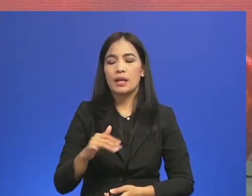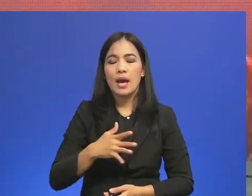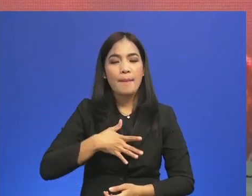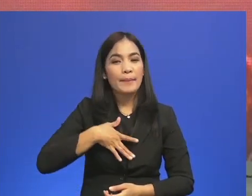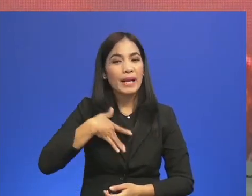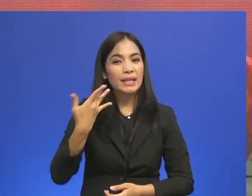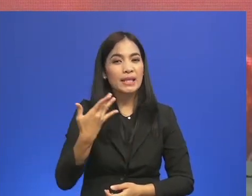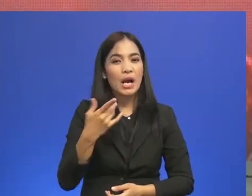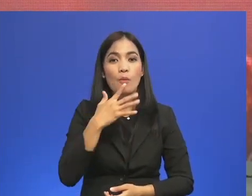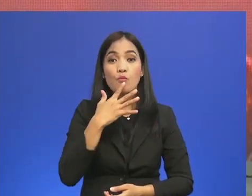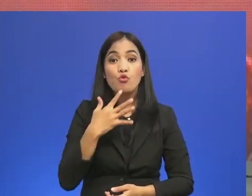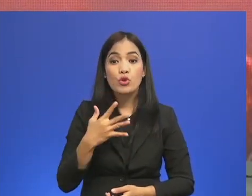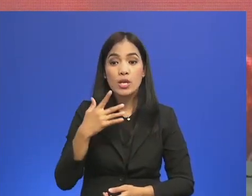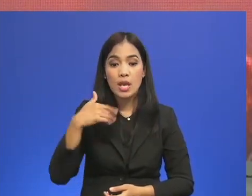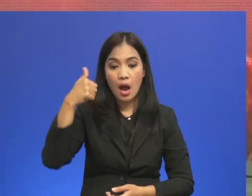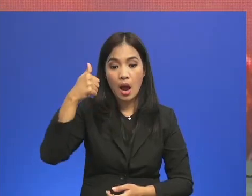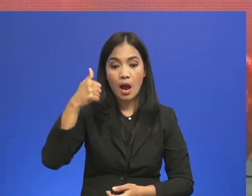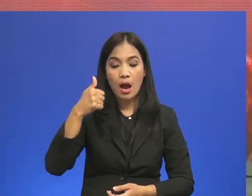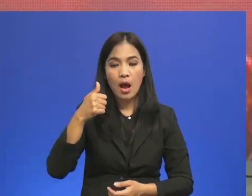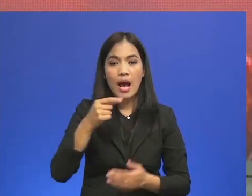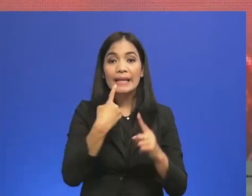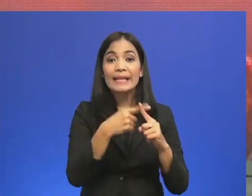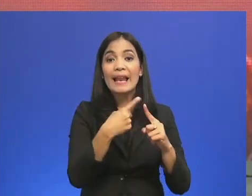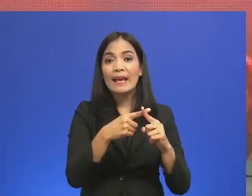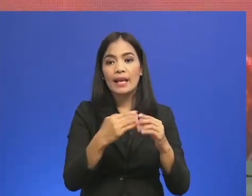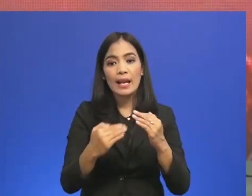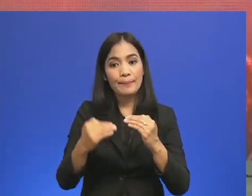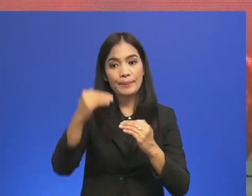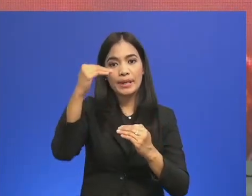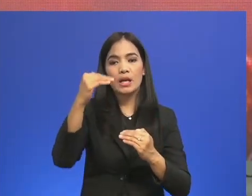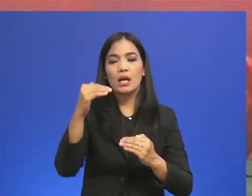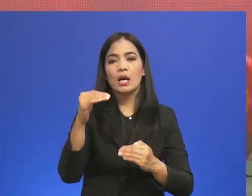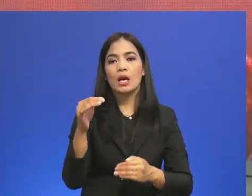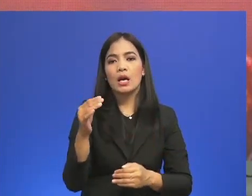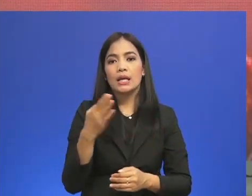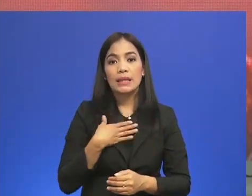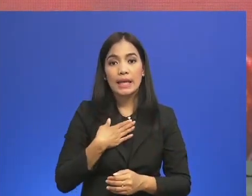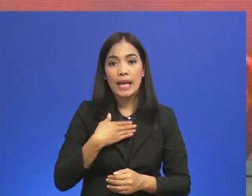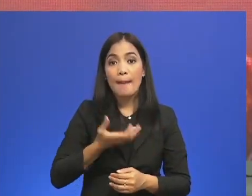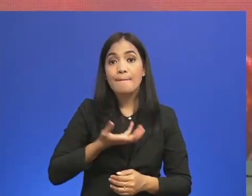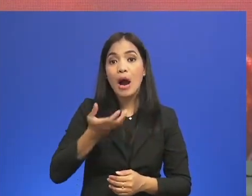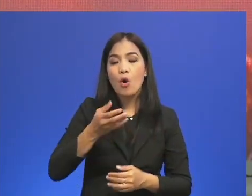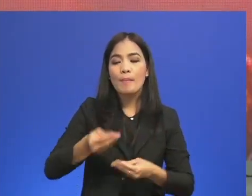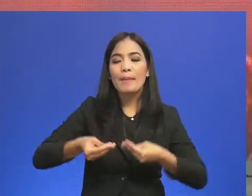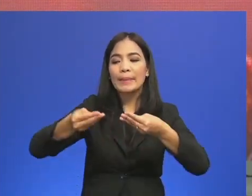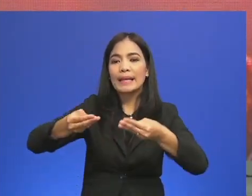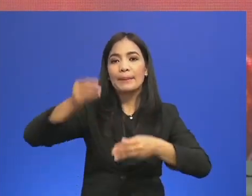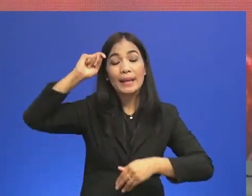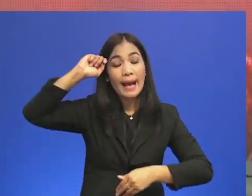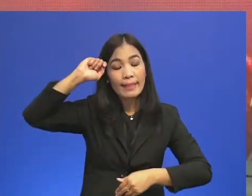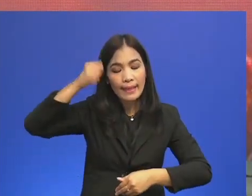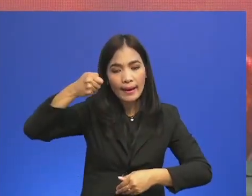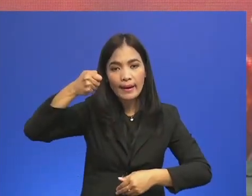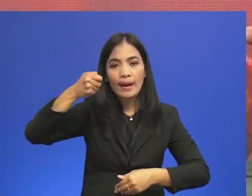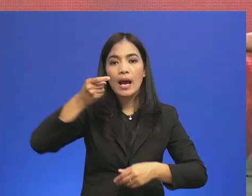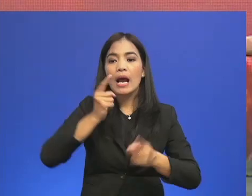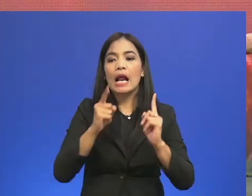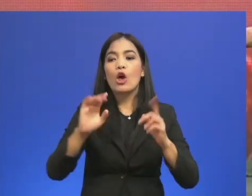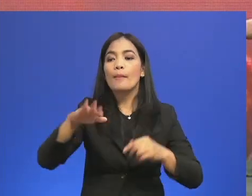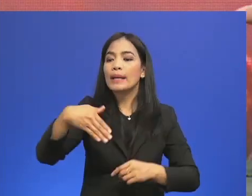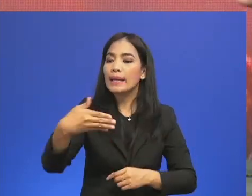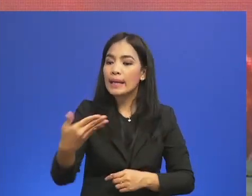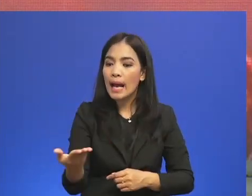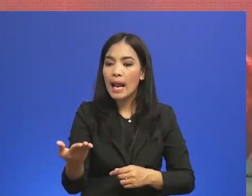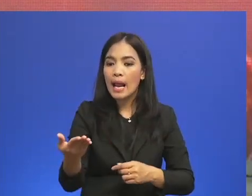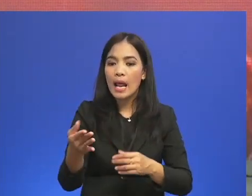merasa Anda itu punya nilai lebih, saya ingatkan, saudara itu bukan apa-apa. Begitu saudara mati, saudara punya